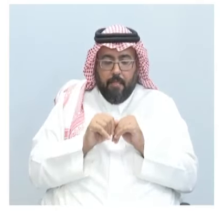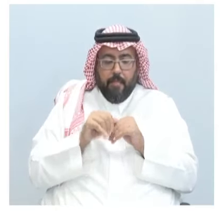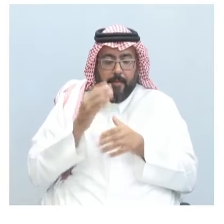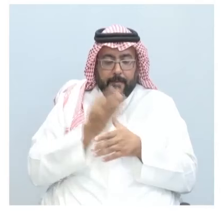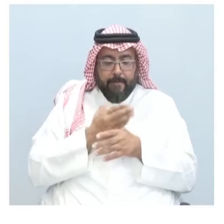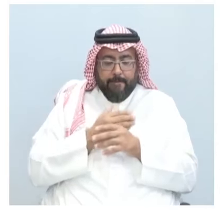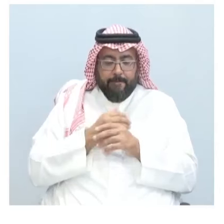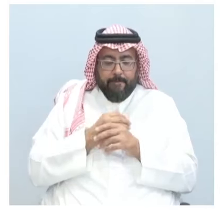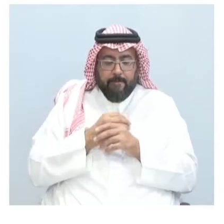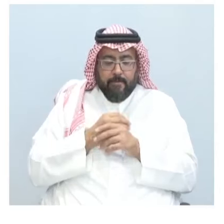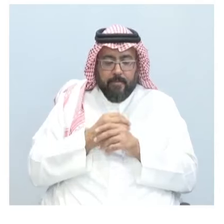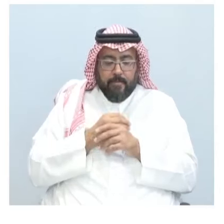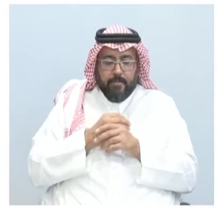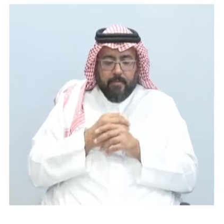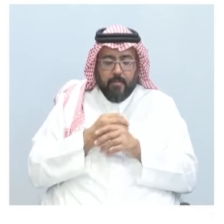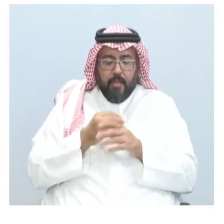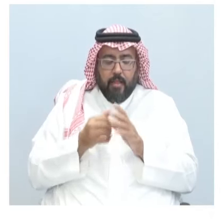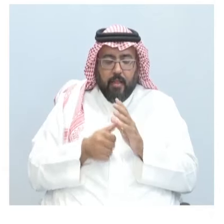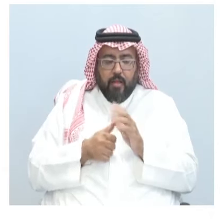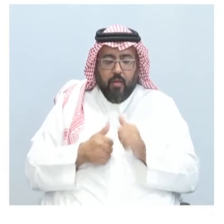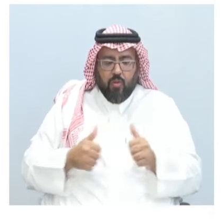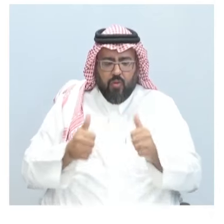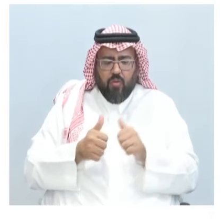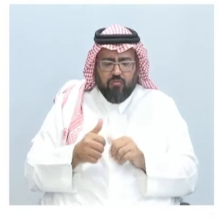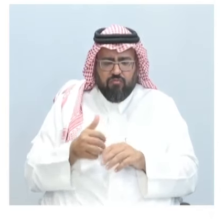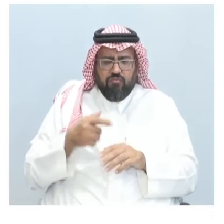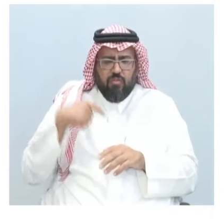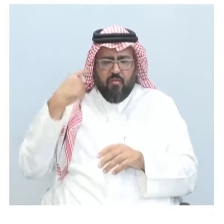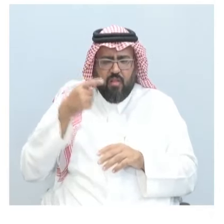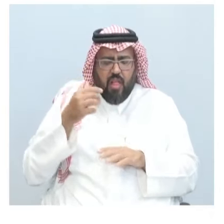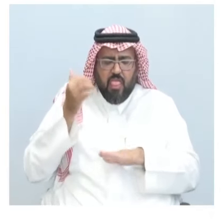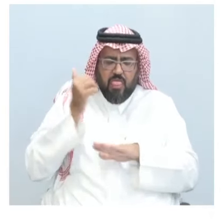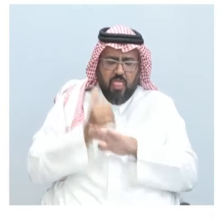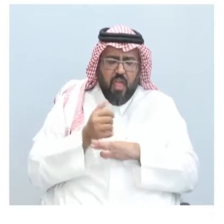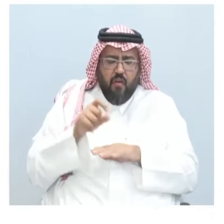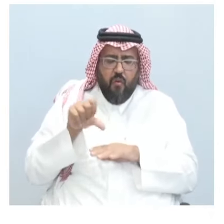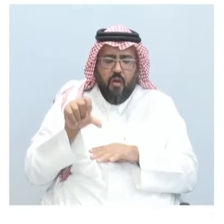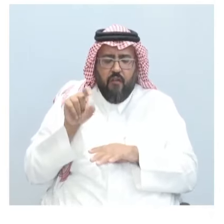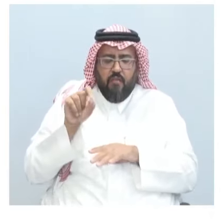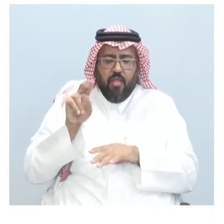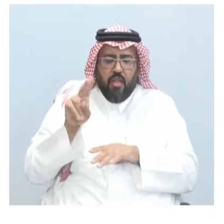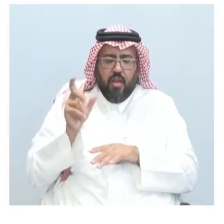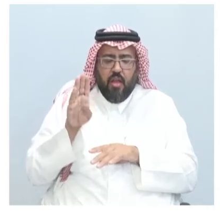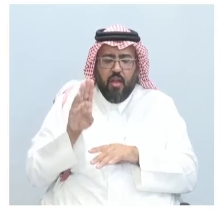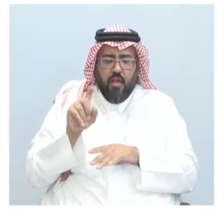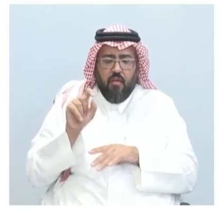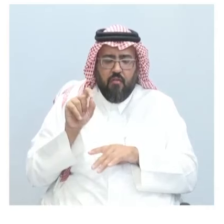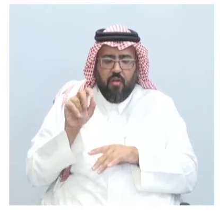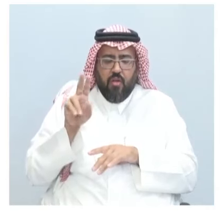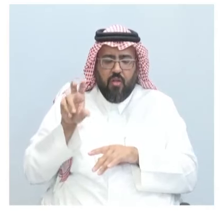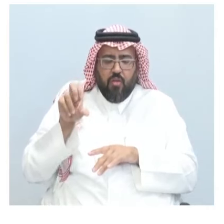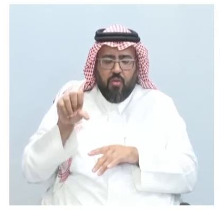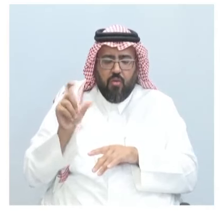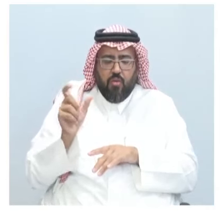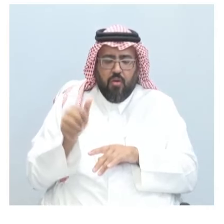بسبب عزم ال فرعون على قتلك وفتناك فتونا اي